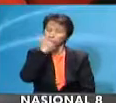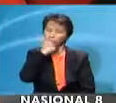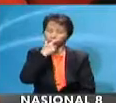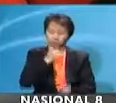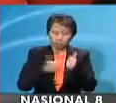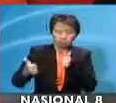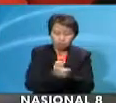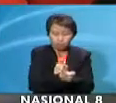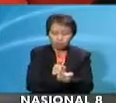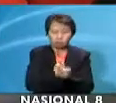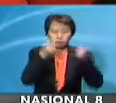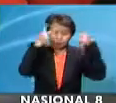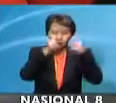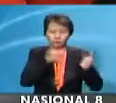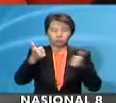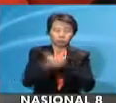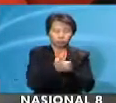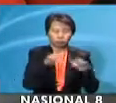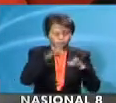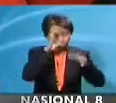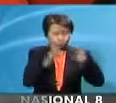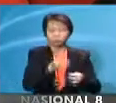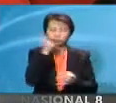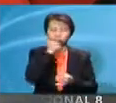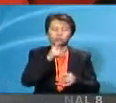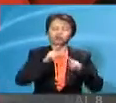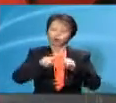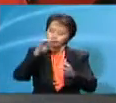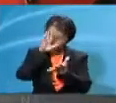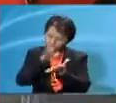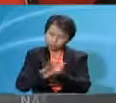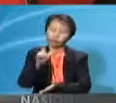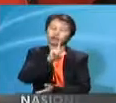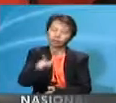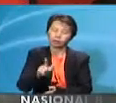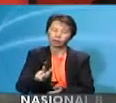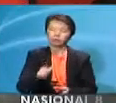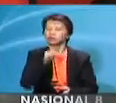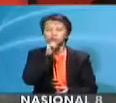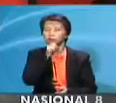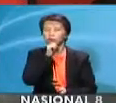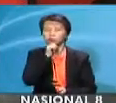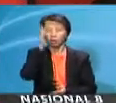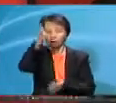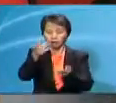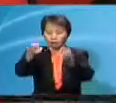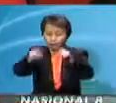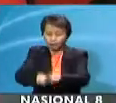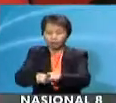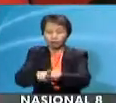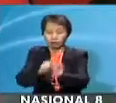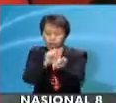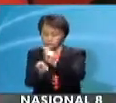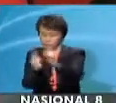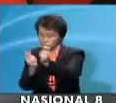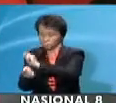mendahului Perdana Menteri di dalam membuat keputusan, tetapi yakinlah bahawa tidak akan berlaku